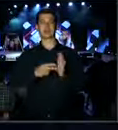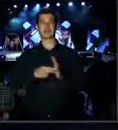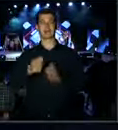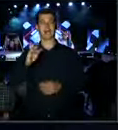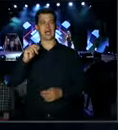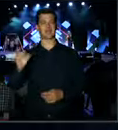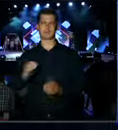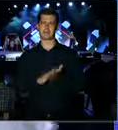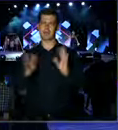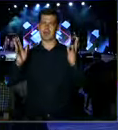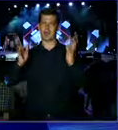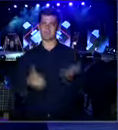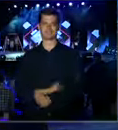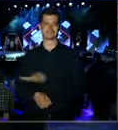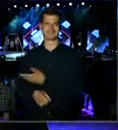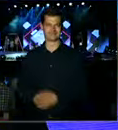Wielkie brawa!